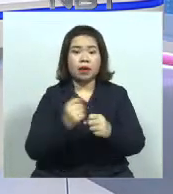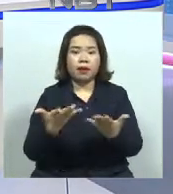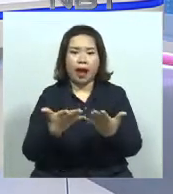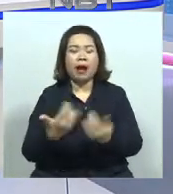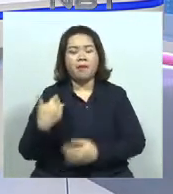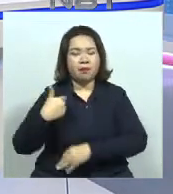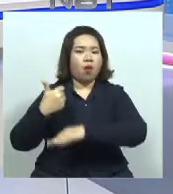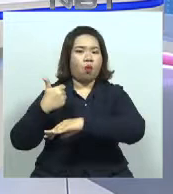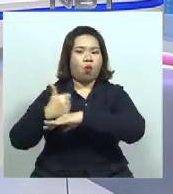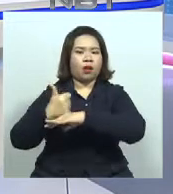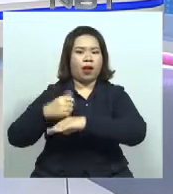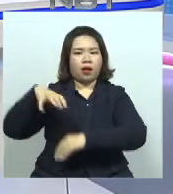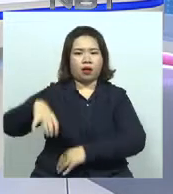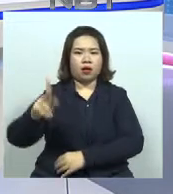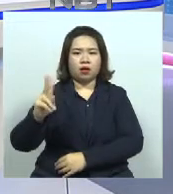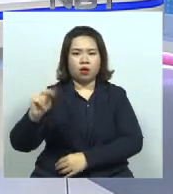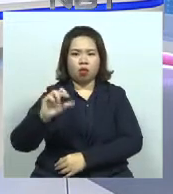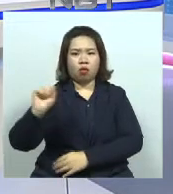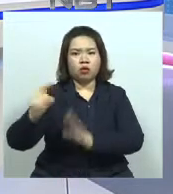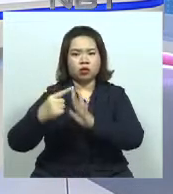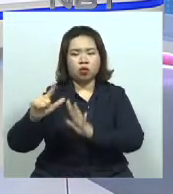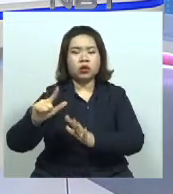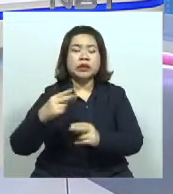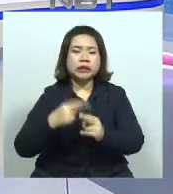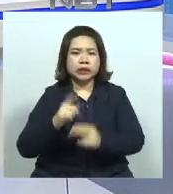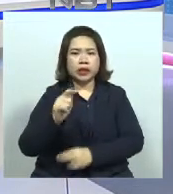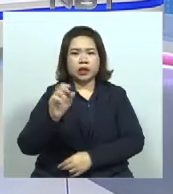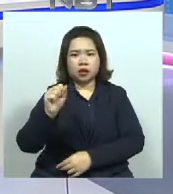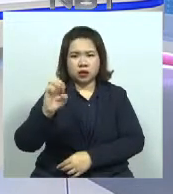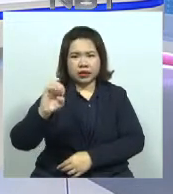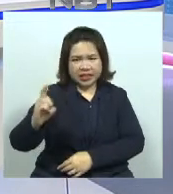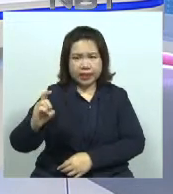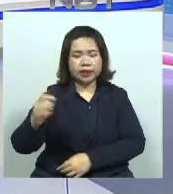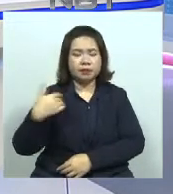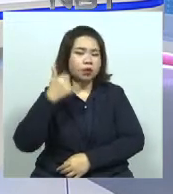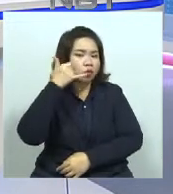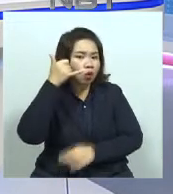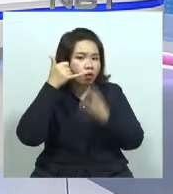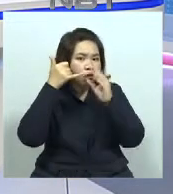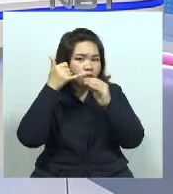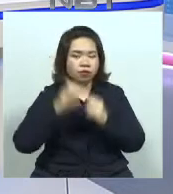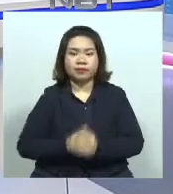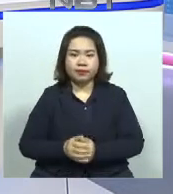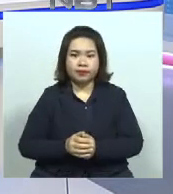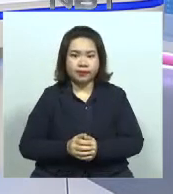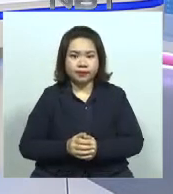กงสุลใหญ่ณเมืองฮ่องกงคุณอสิม้ามณีตอนนี้อยู่ในสายกับเราแล้วค่ะสวัสดีค่ะ สวัสดีค่ะ